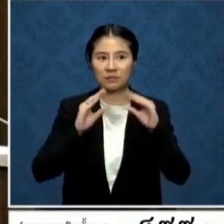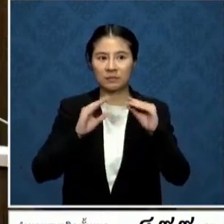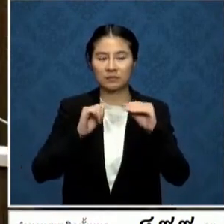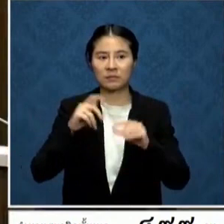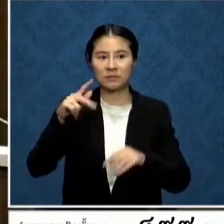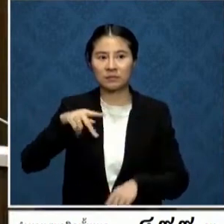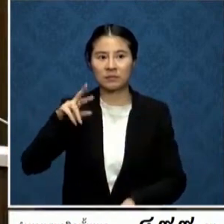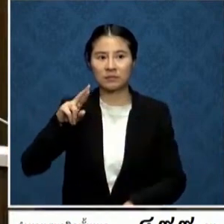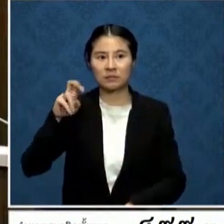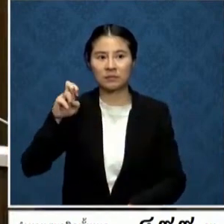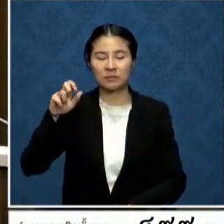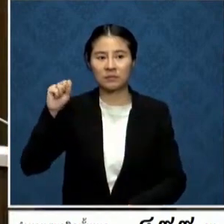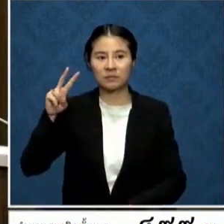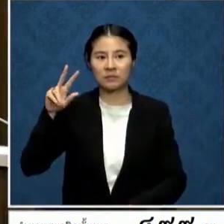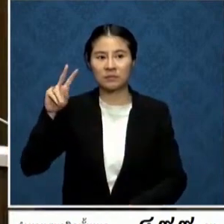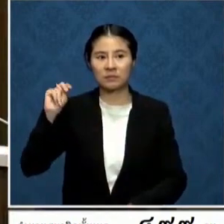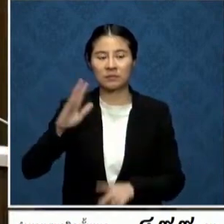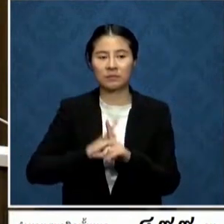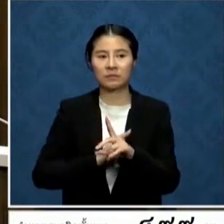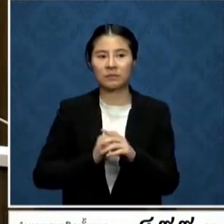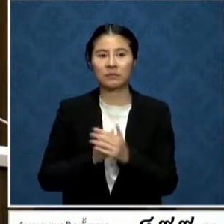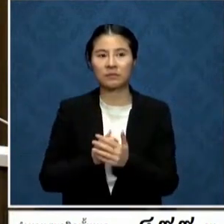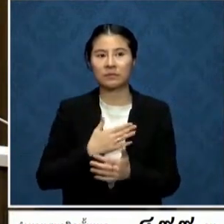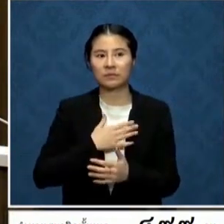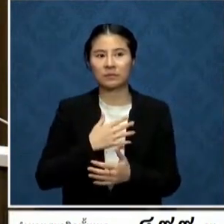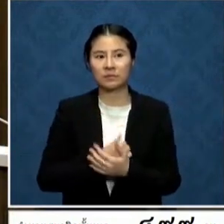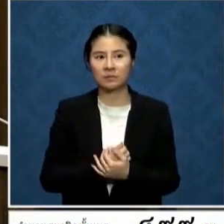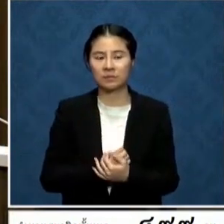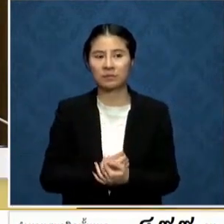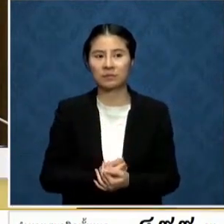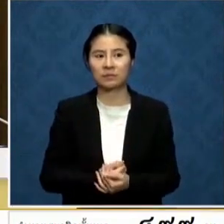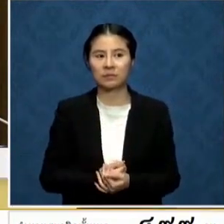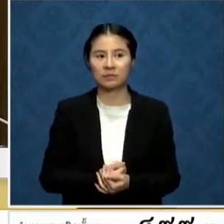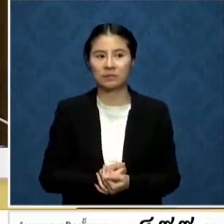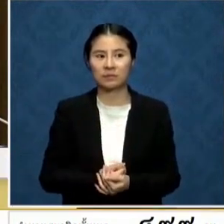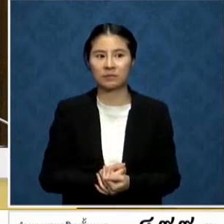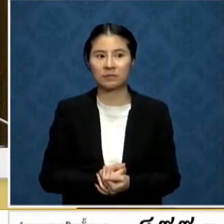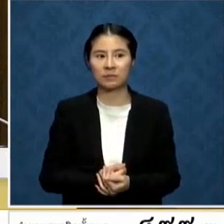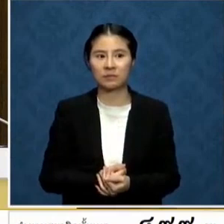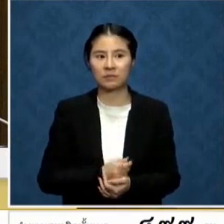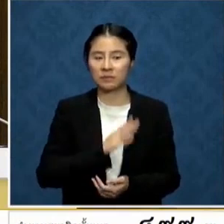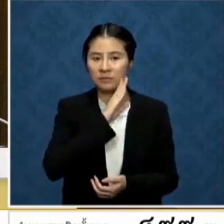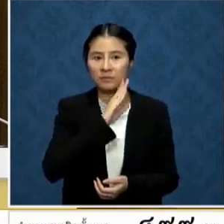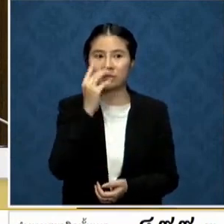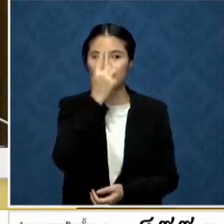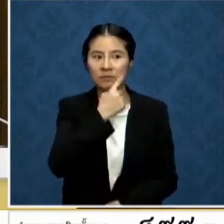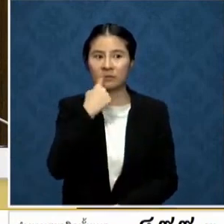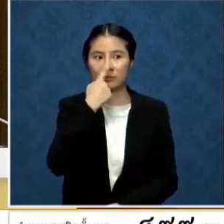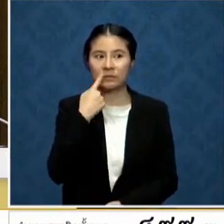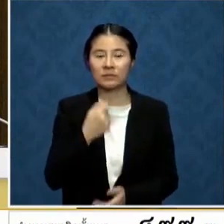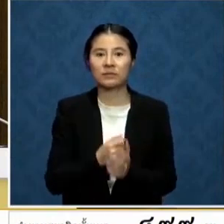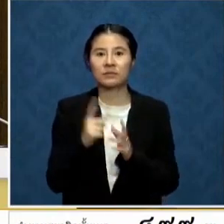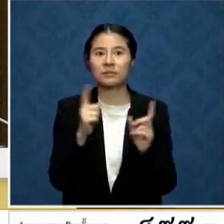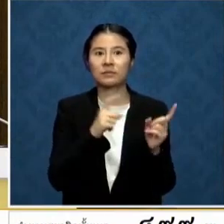พลิตวัชรศิลป์นะคะดิฉันต้องขอพูดอย่างนี้ค่ะท่านประธานถ้าท่านใดนะคะที่มีข้อ